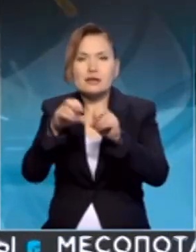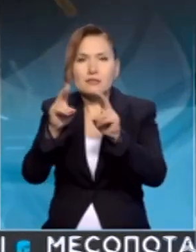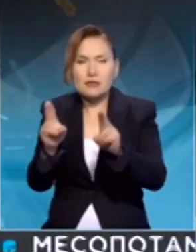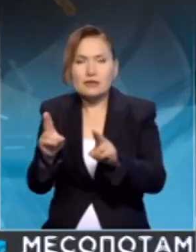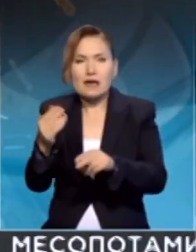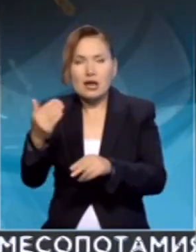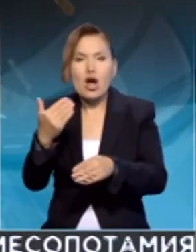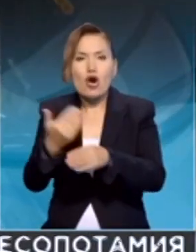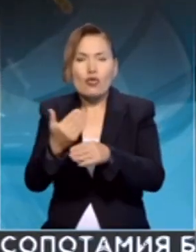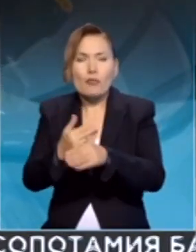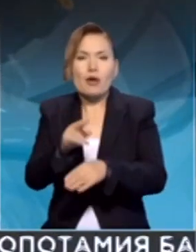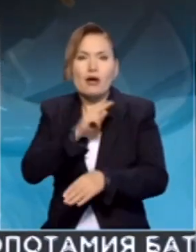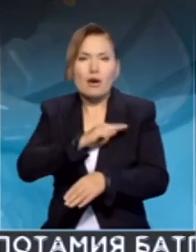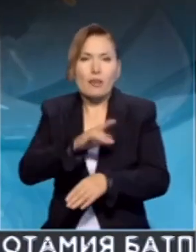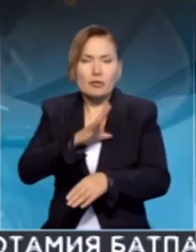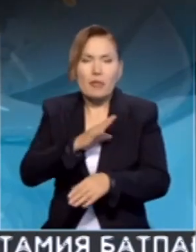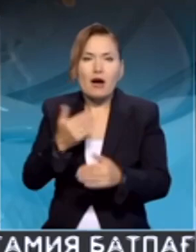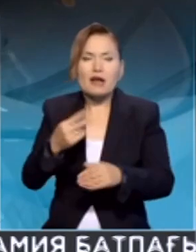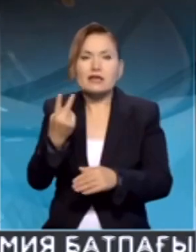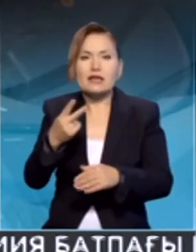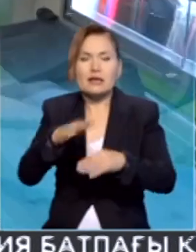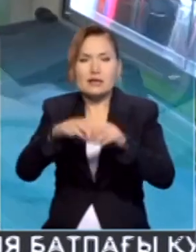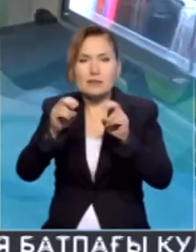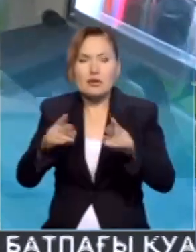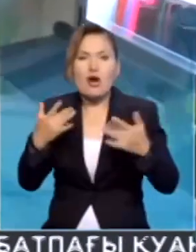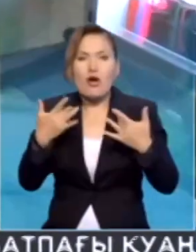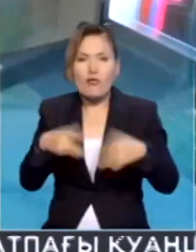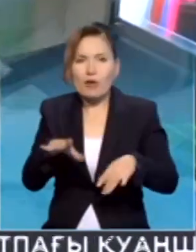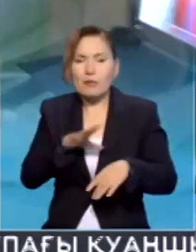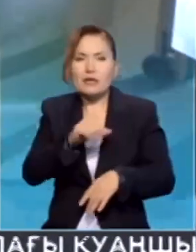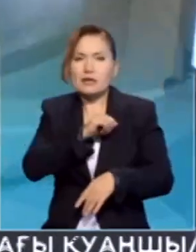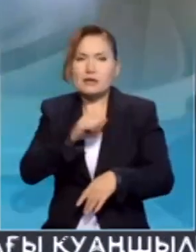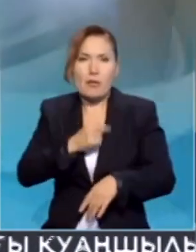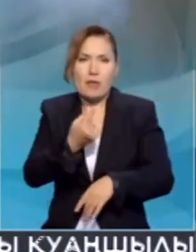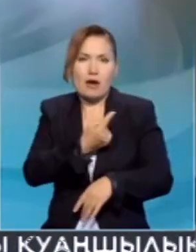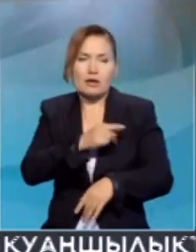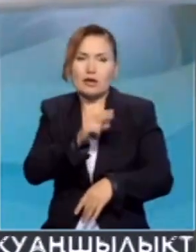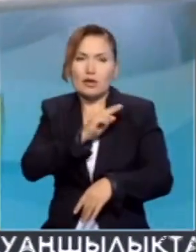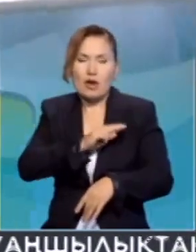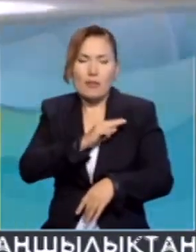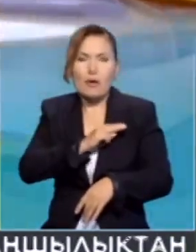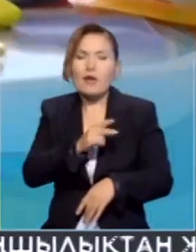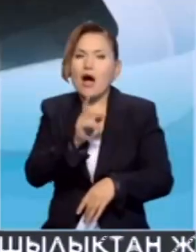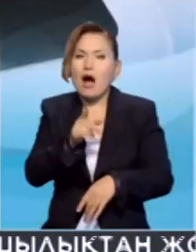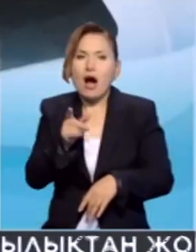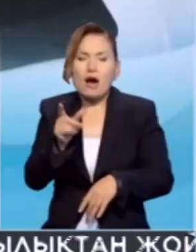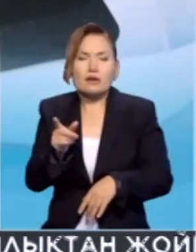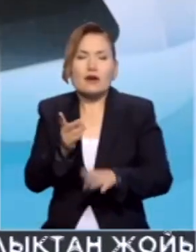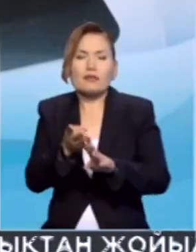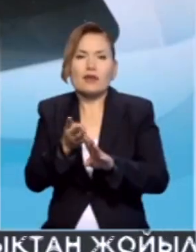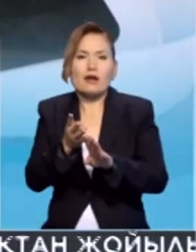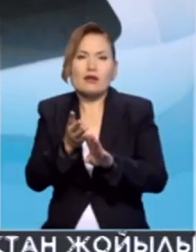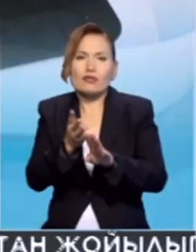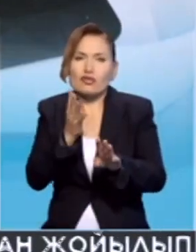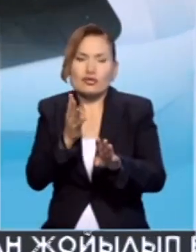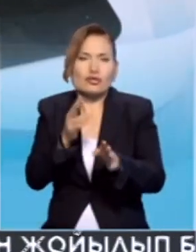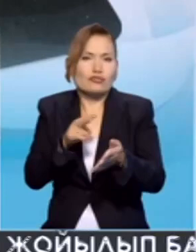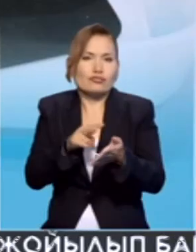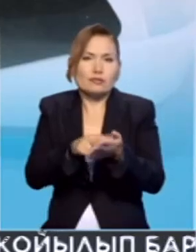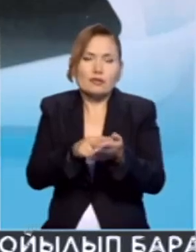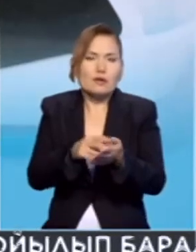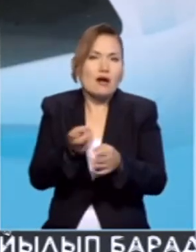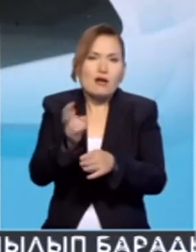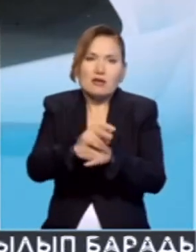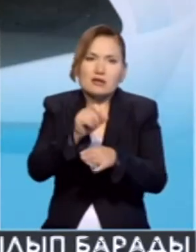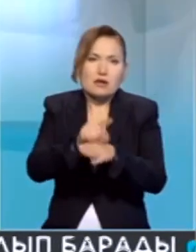özü qatar atqaruğa mäjbur. Sebebi burunğıday kezekke turatın klient joq. Adamdar telefondar toluq jaramsız bolıp qalmayınça көмекке